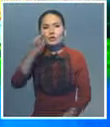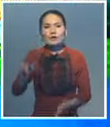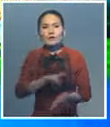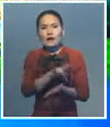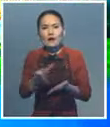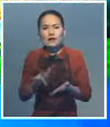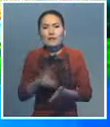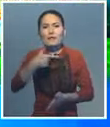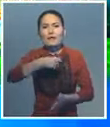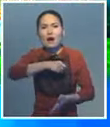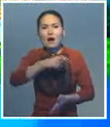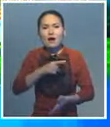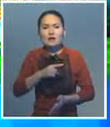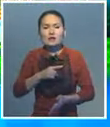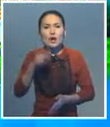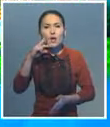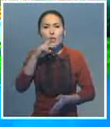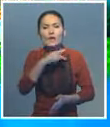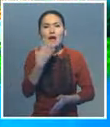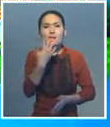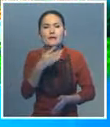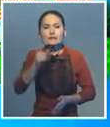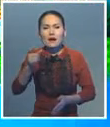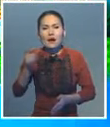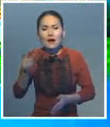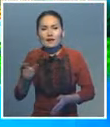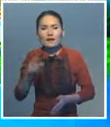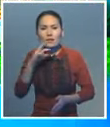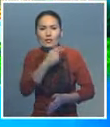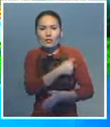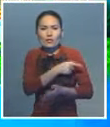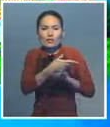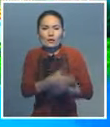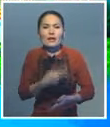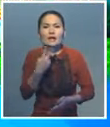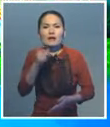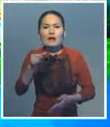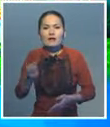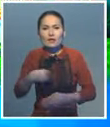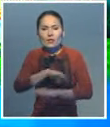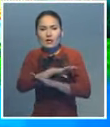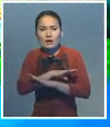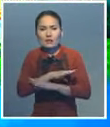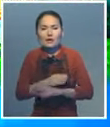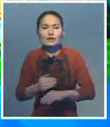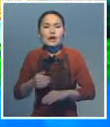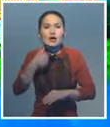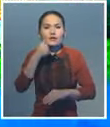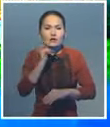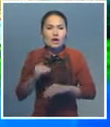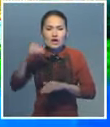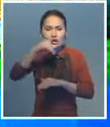Шымкентте табиғи газдан 5 адам зардап шегіп, оның екеуі көз жұмды. Оқыс оқиғаның алғашқысы 3 қаңтар күні кешкі сағат 23:55-те